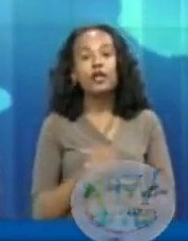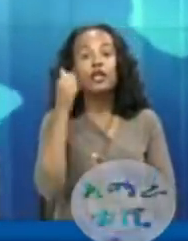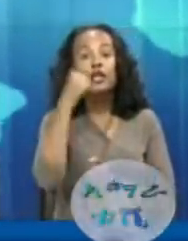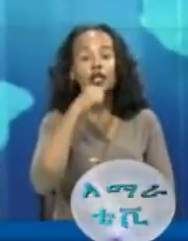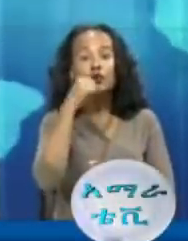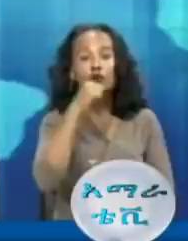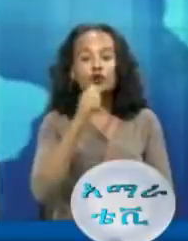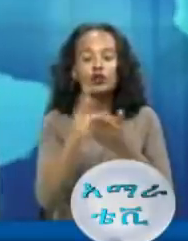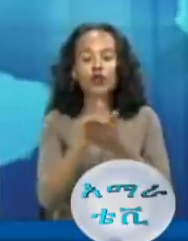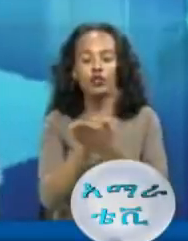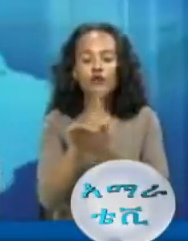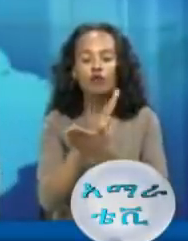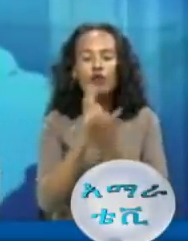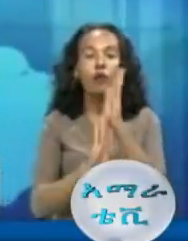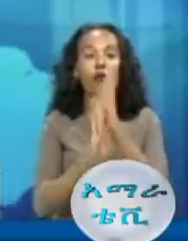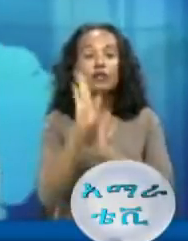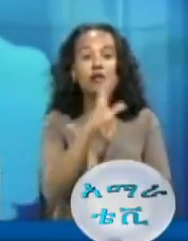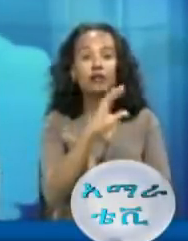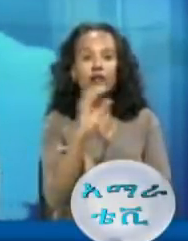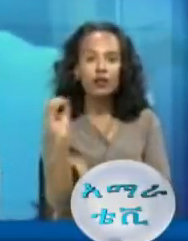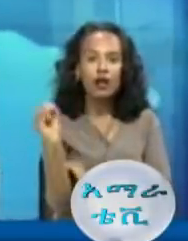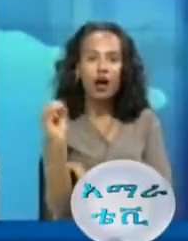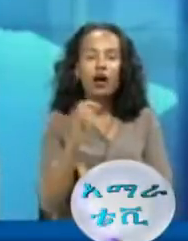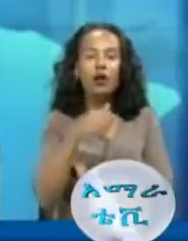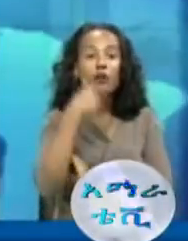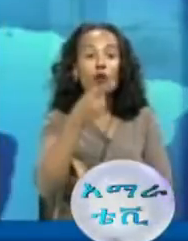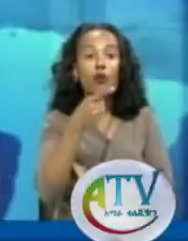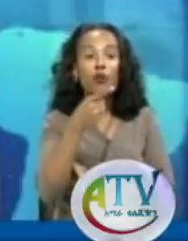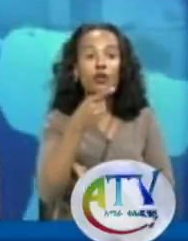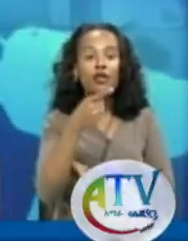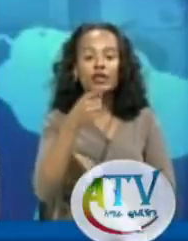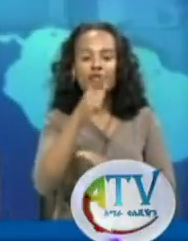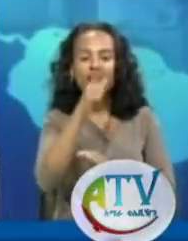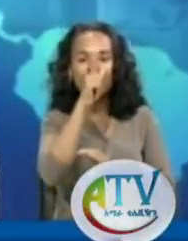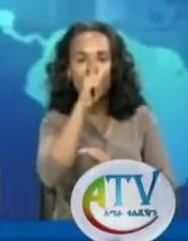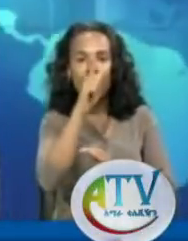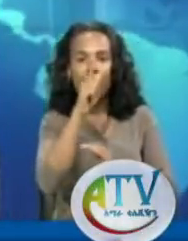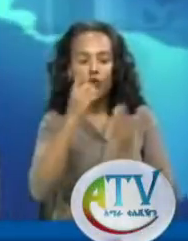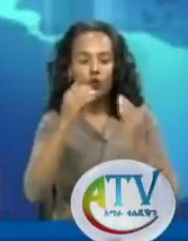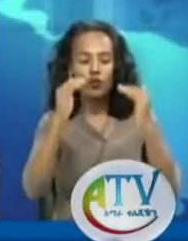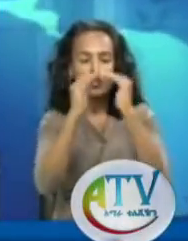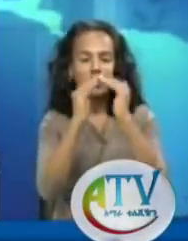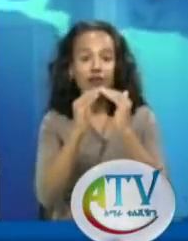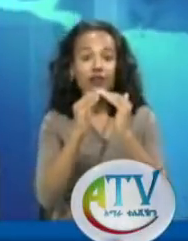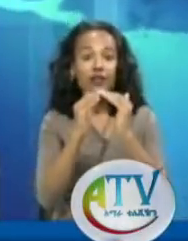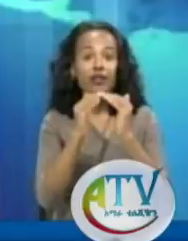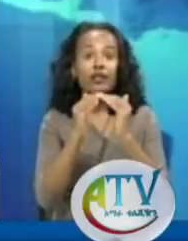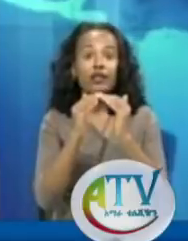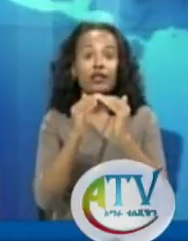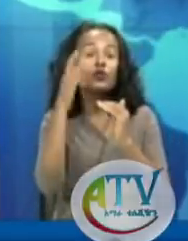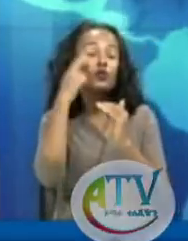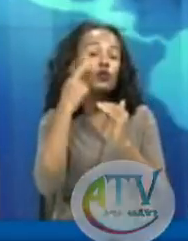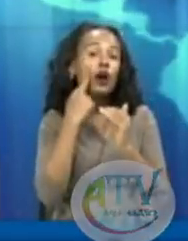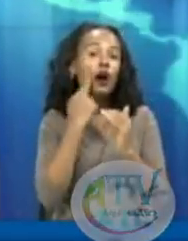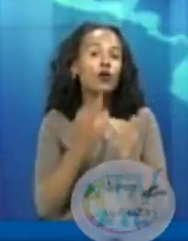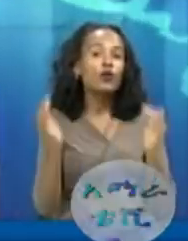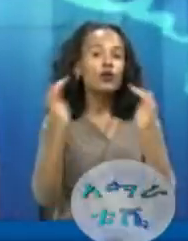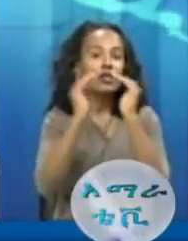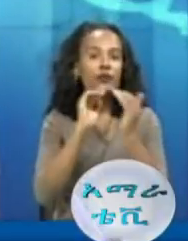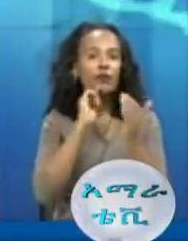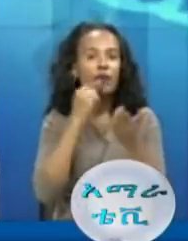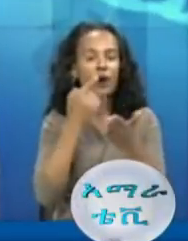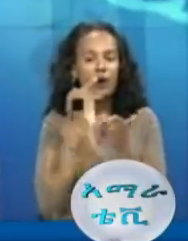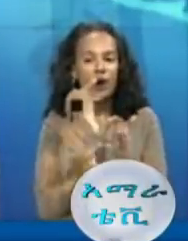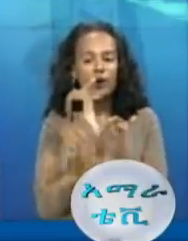የሴቶችን ተሳትፎ በማሳደግና ብሎም የጾታ እኩልነት የማረጋገጥ ጉዞ ላይ